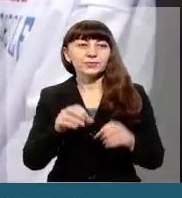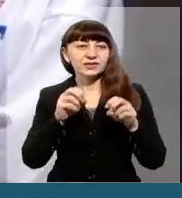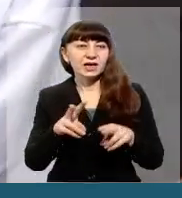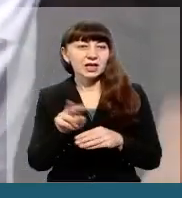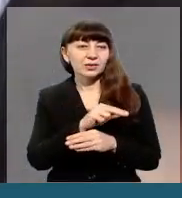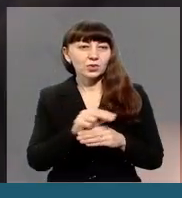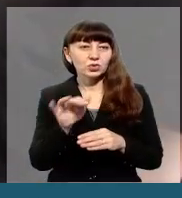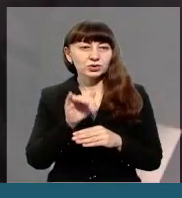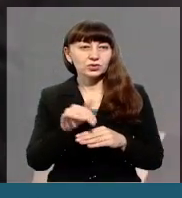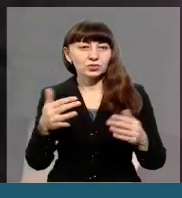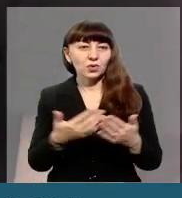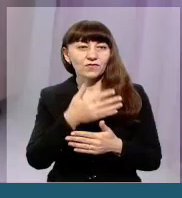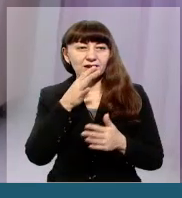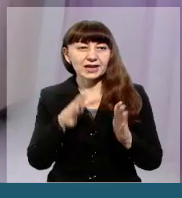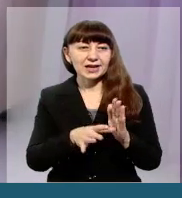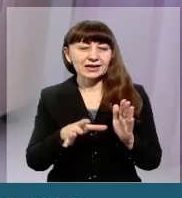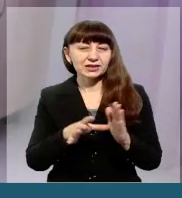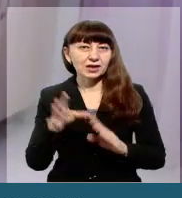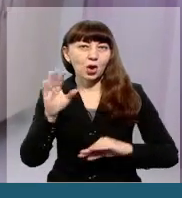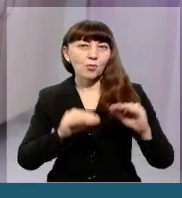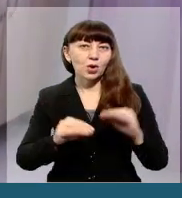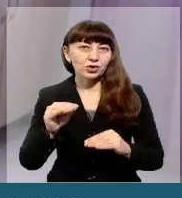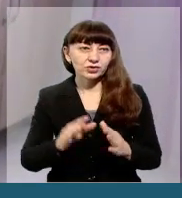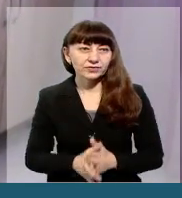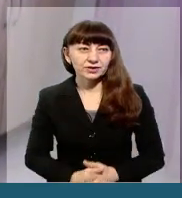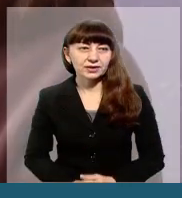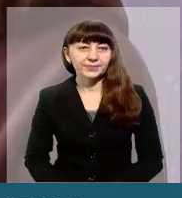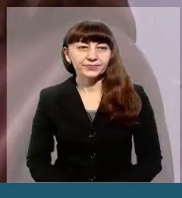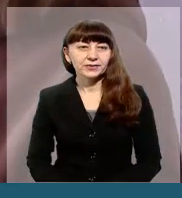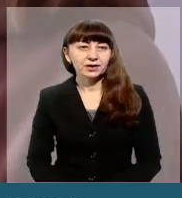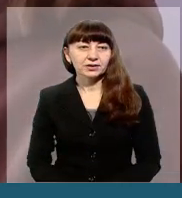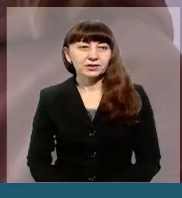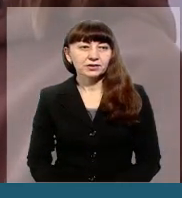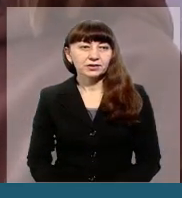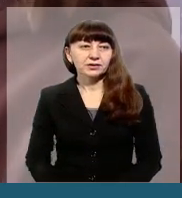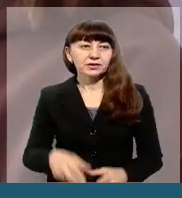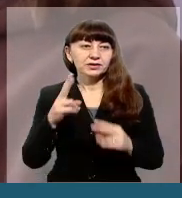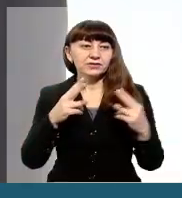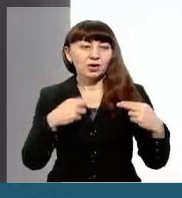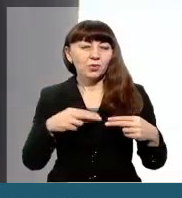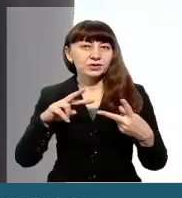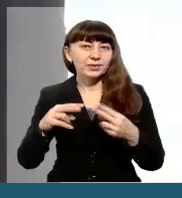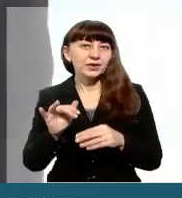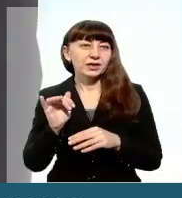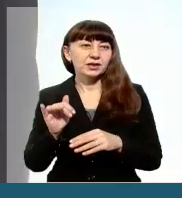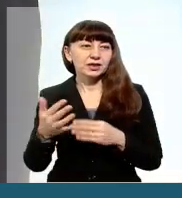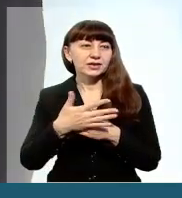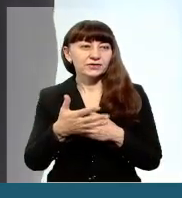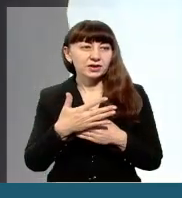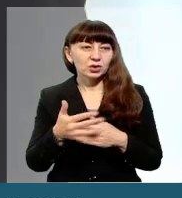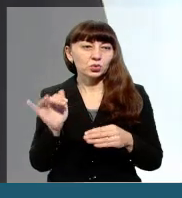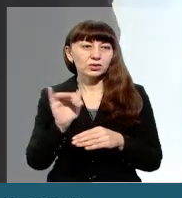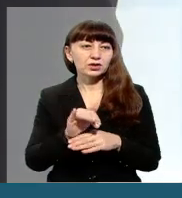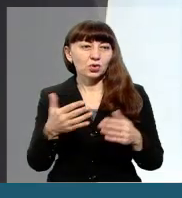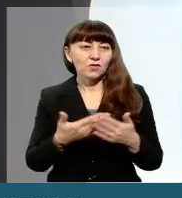жайлы. Қажетті тұрмыстық техникалар мен жиһаздармен де жабдықталған. Әр қабатта тәртіпті коменданттар қадағалайды. Бұл бірінші кезекте әр студенттің